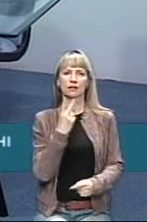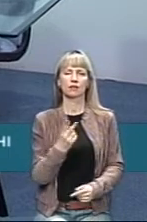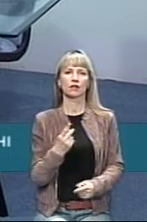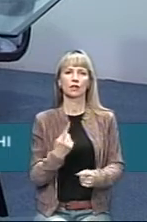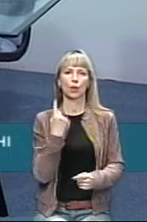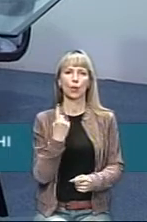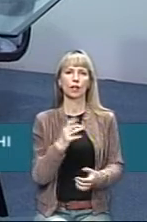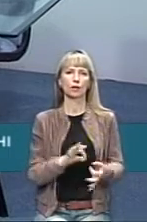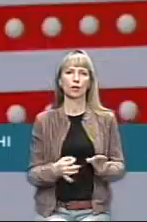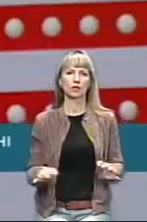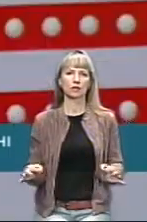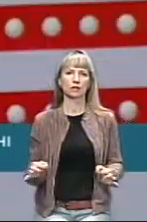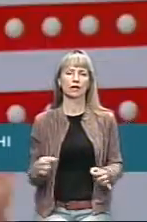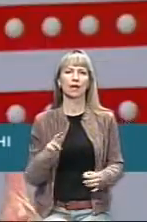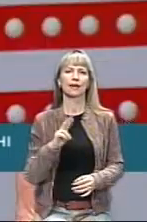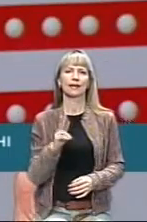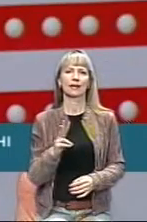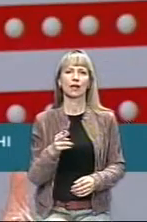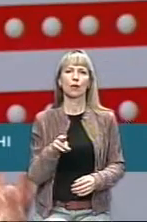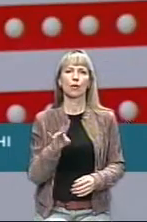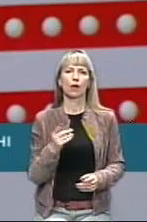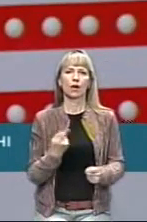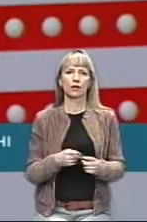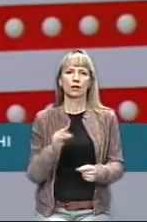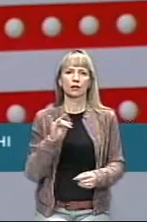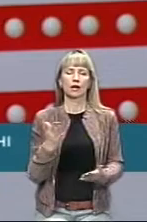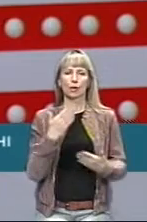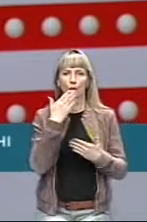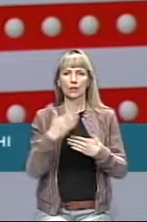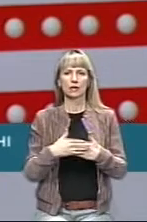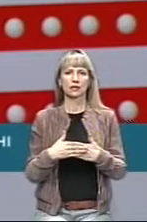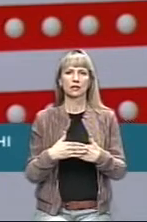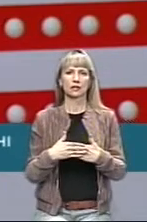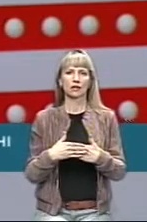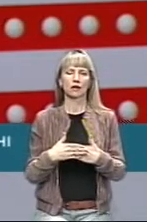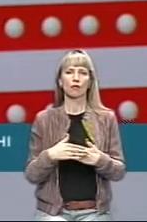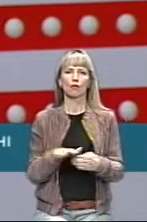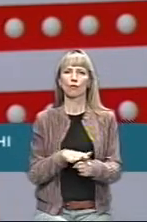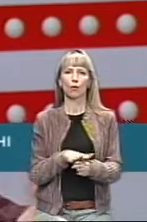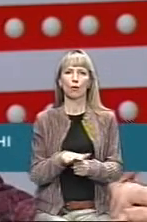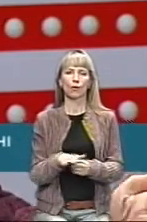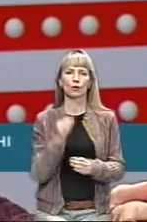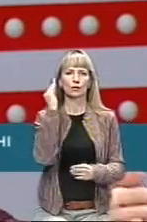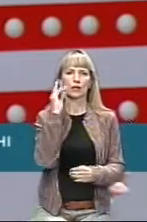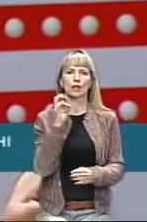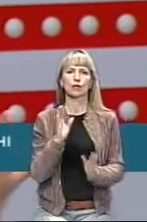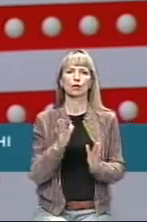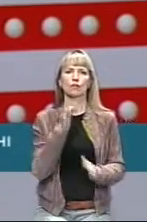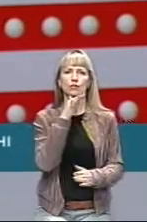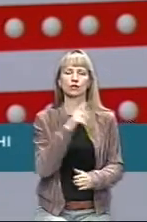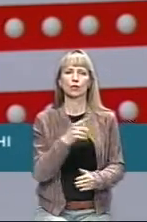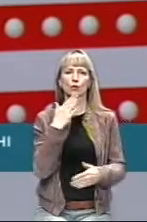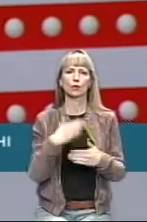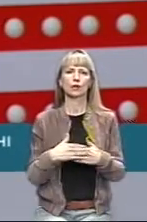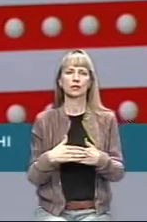один процес. Ми говорили про те, як про цю історію, яка близька, в повному сенсі слова, не лише в часі,